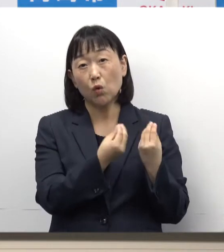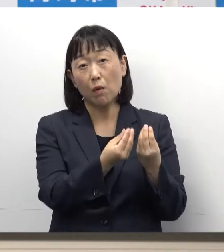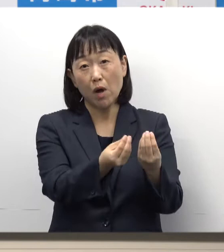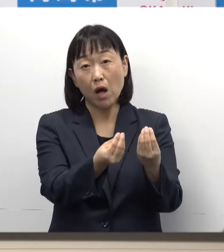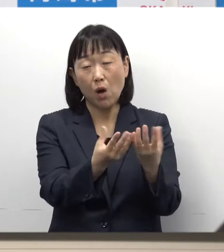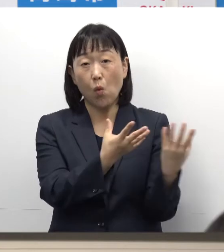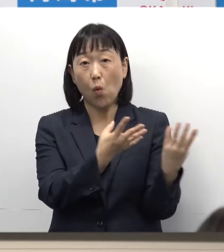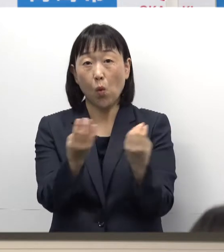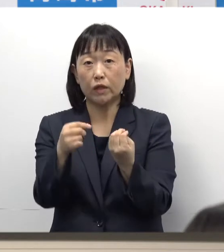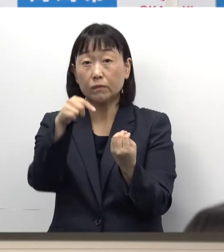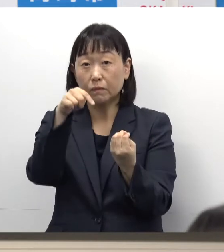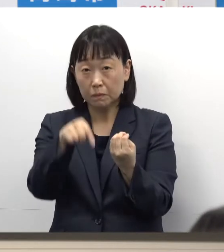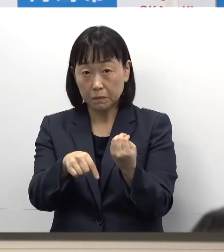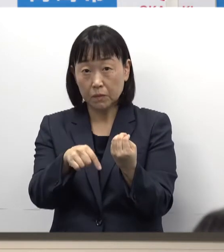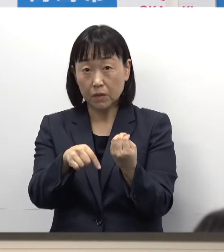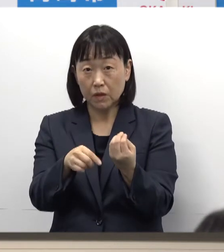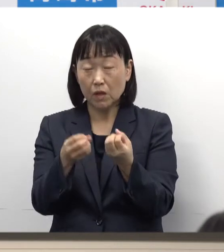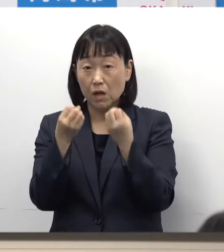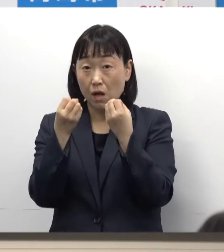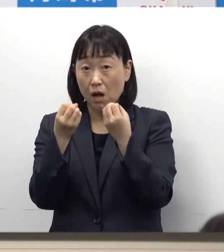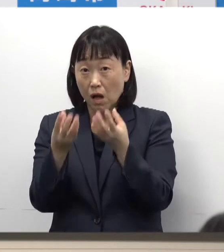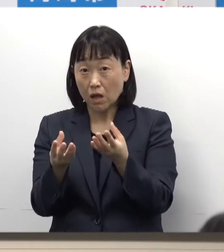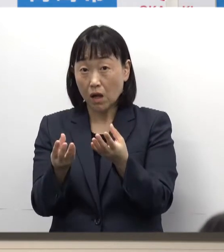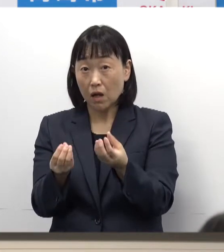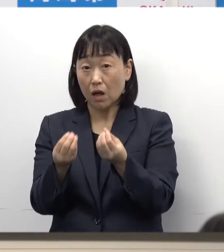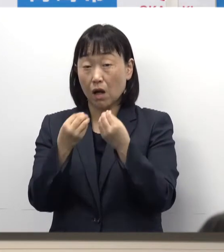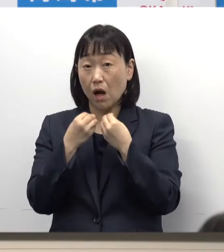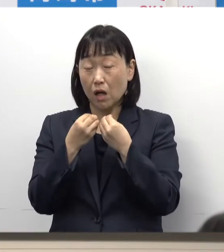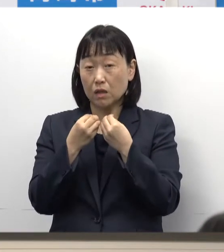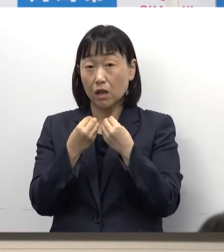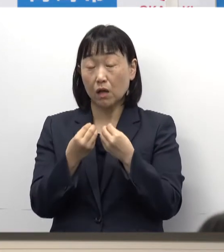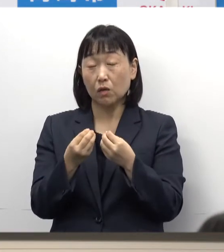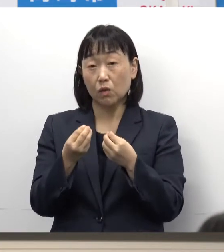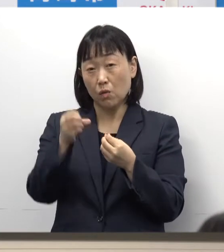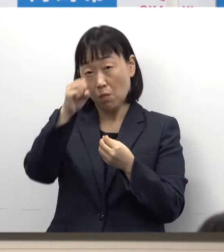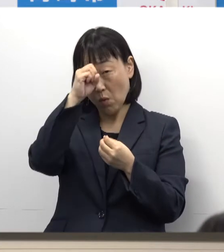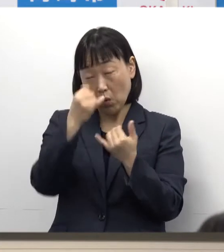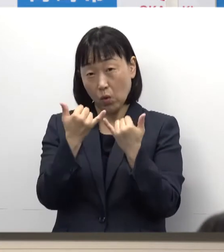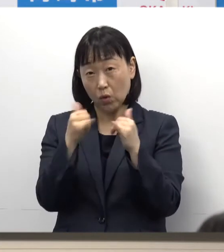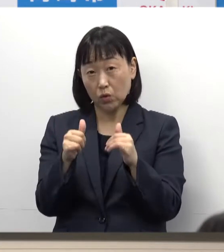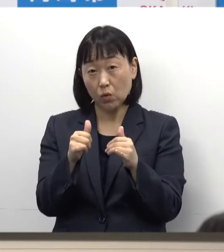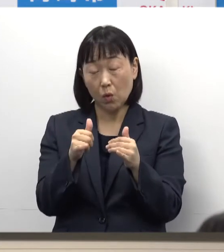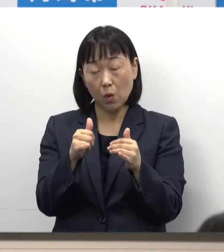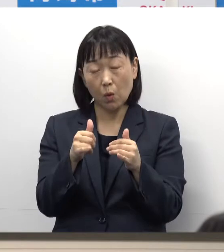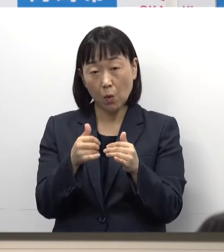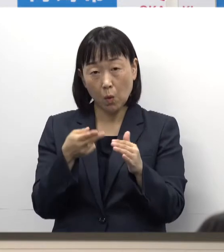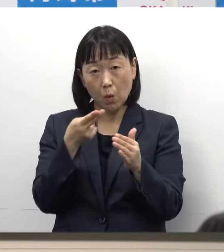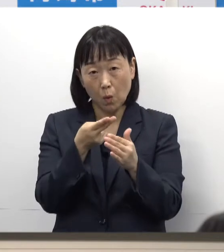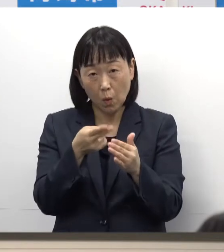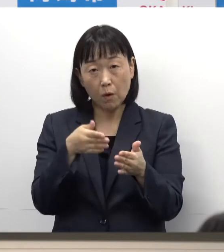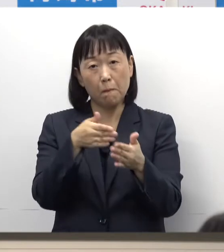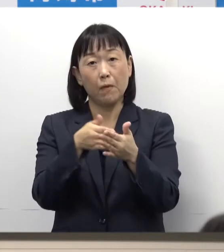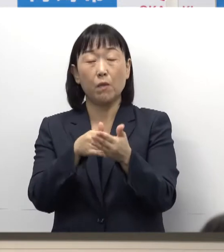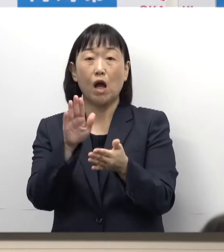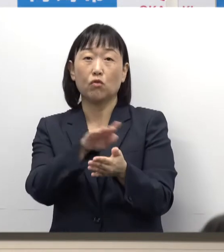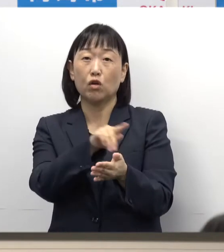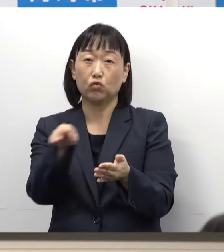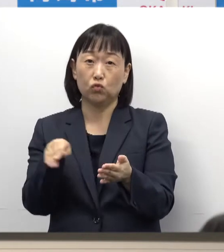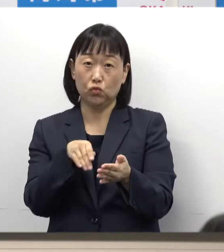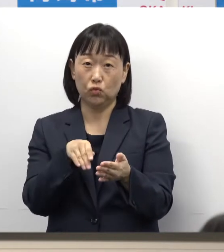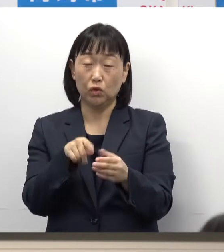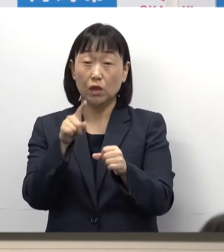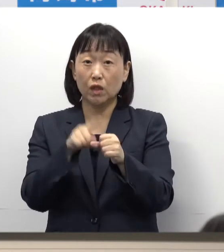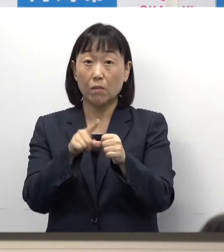多くそれによって新型コーナーウイルス感染症に対応をした病床の確保に影響が出ていますそのため